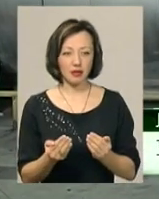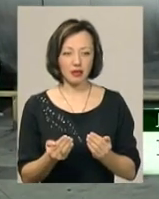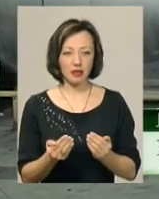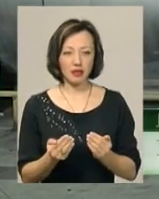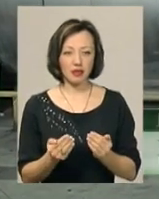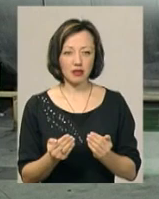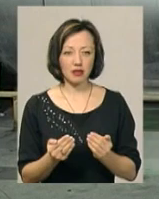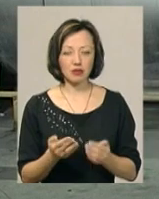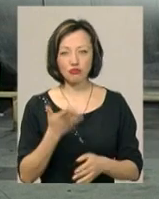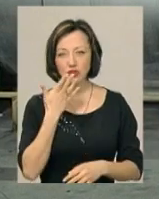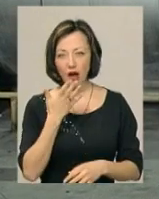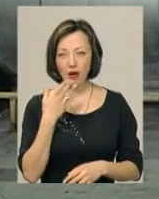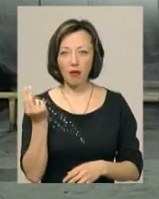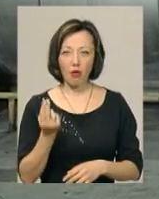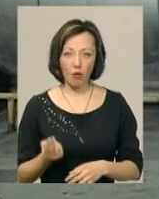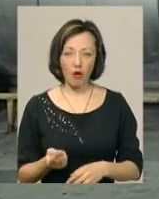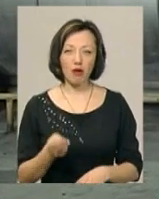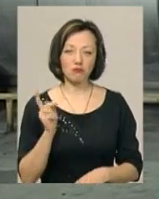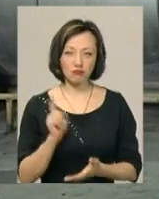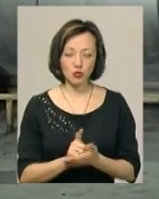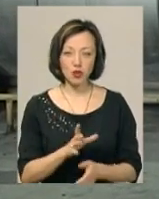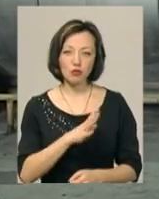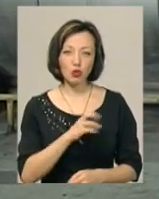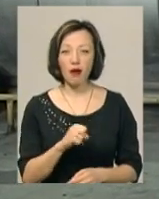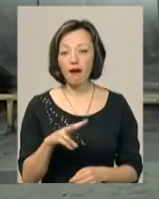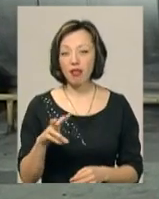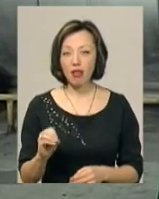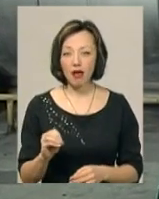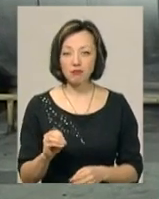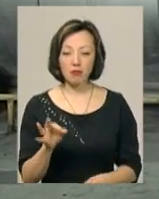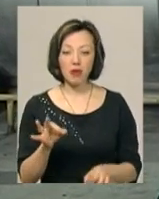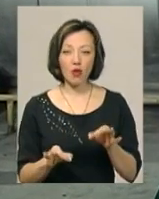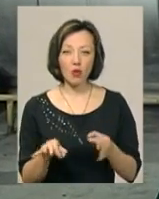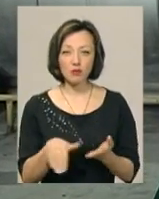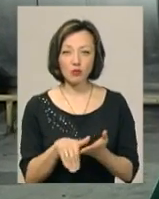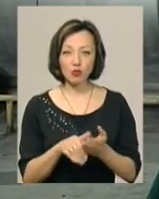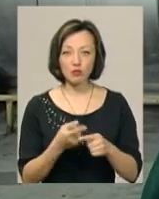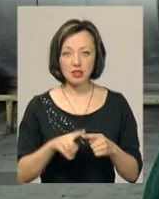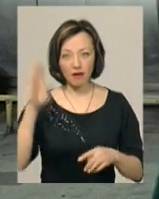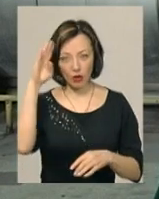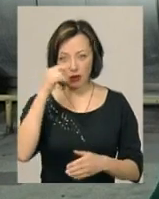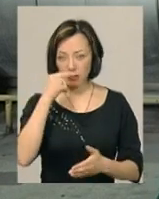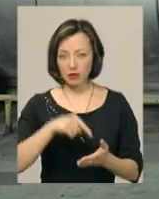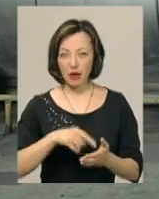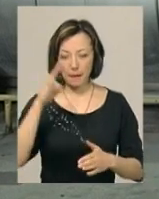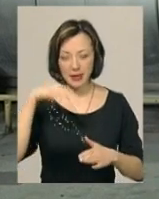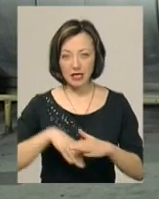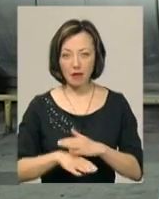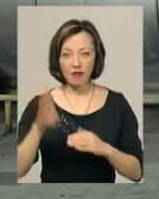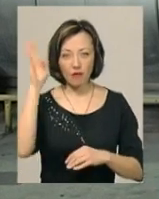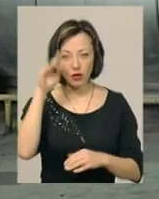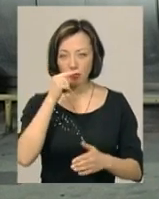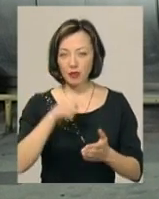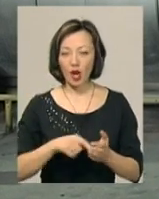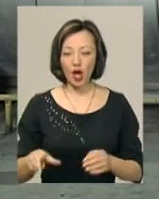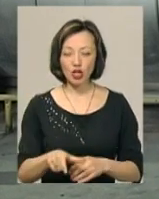там чи запах, чи колір він мусить бути, але природнім способом ця вода, потрапляючи в підземні води і потрапляючи в